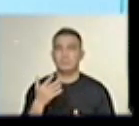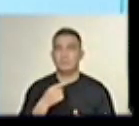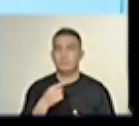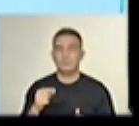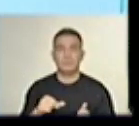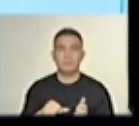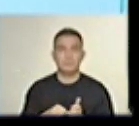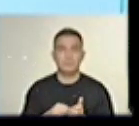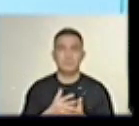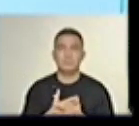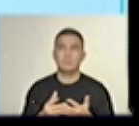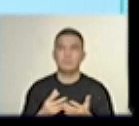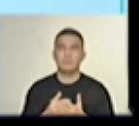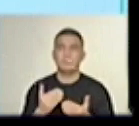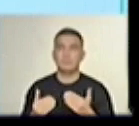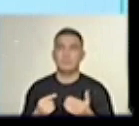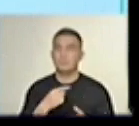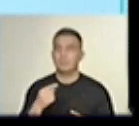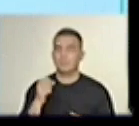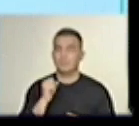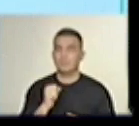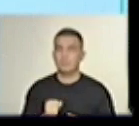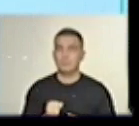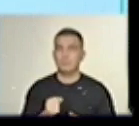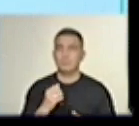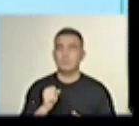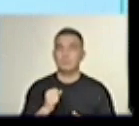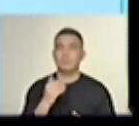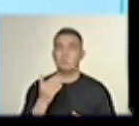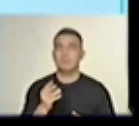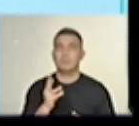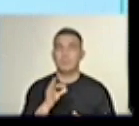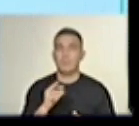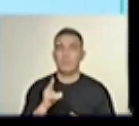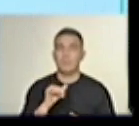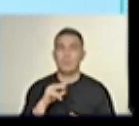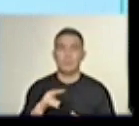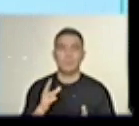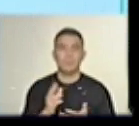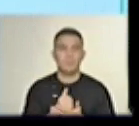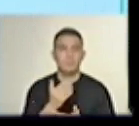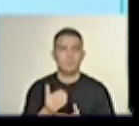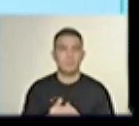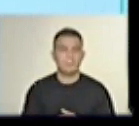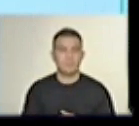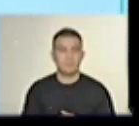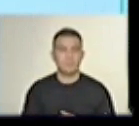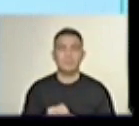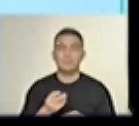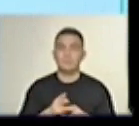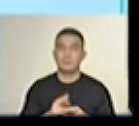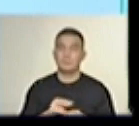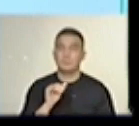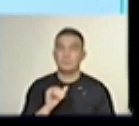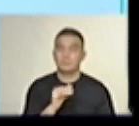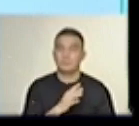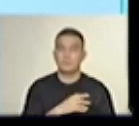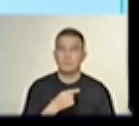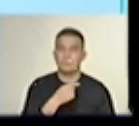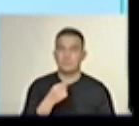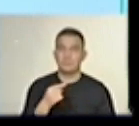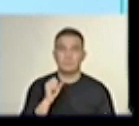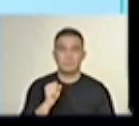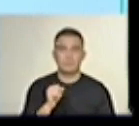bo'lsa, -A va A ning modulini toping. Demak, bu yerda